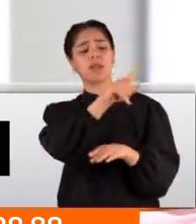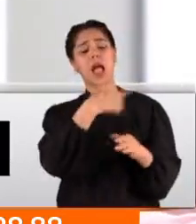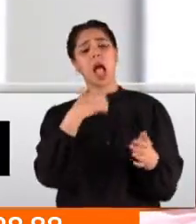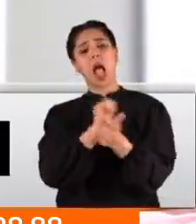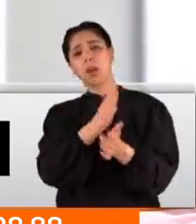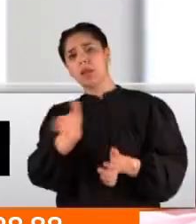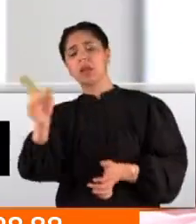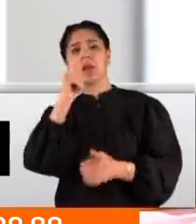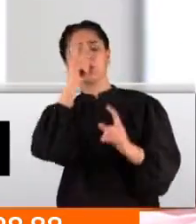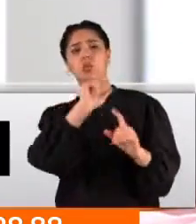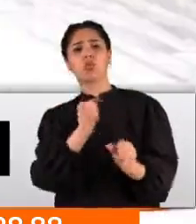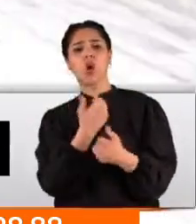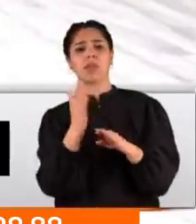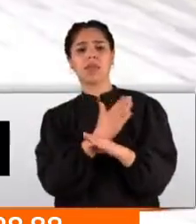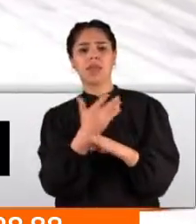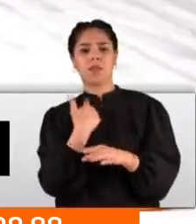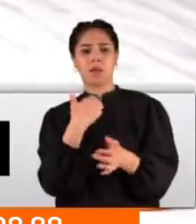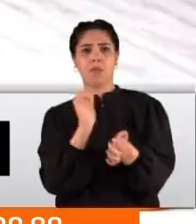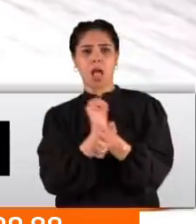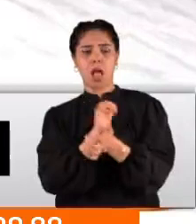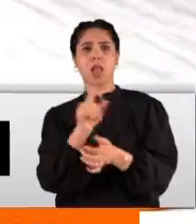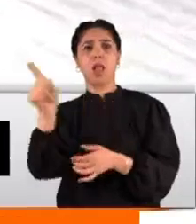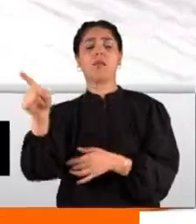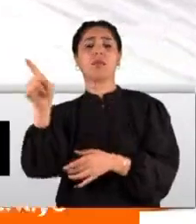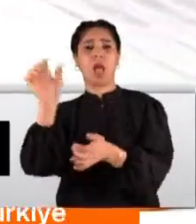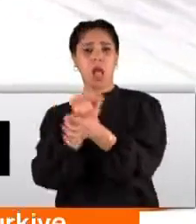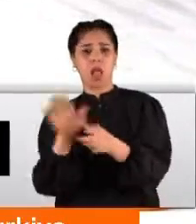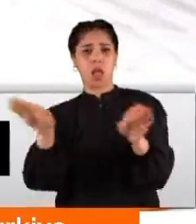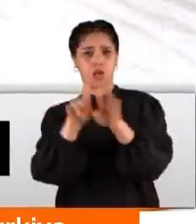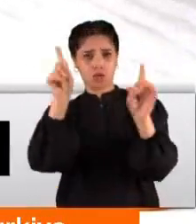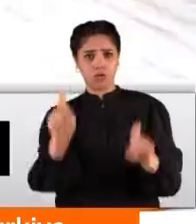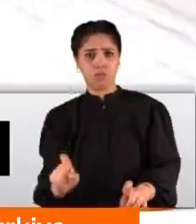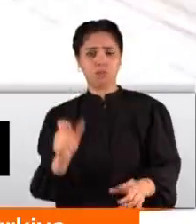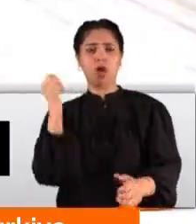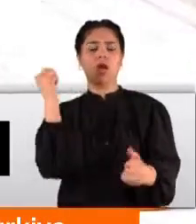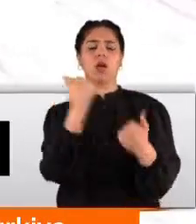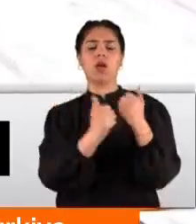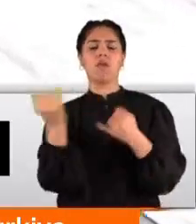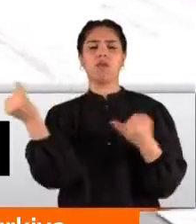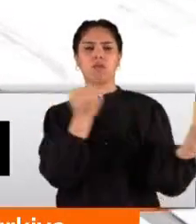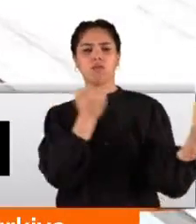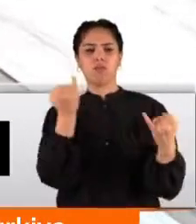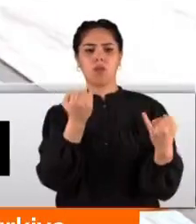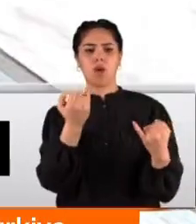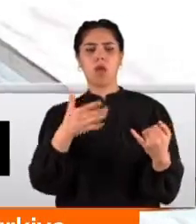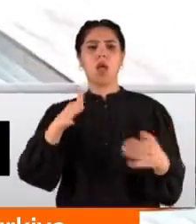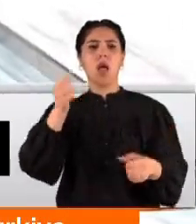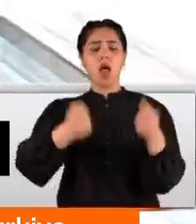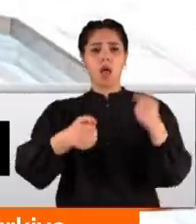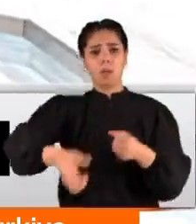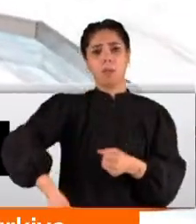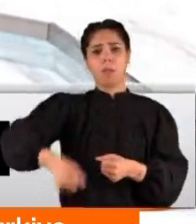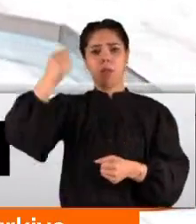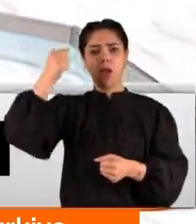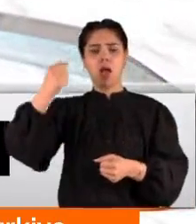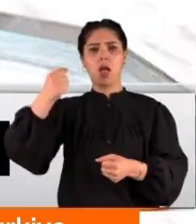neden böyle yapıyorsun dedim Sen de Benim ailemle kendileri bir keserim tutacaksın arada kalma başladı abla bir anda El frenini çekti Biz